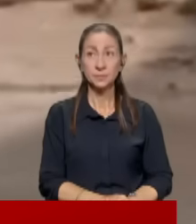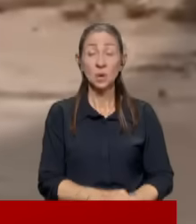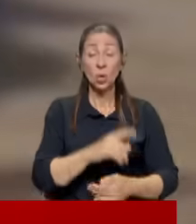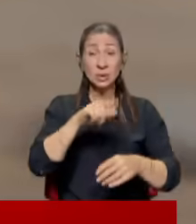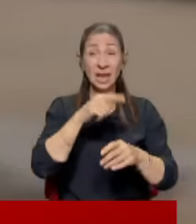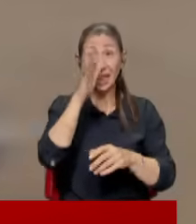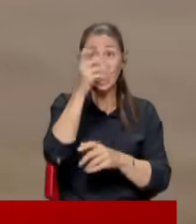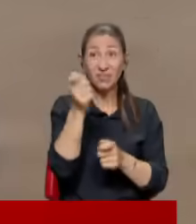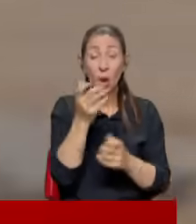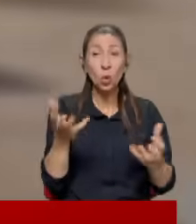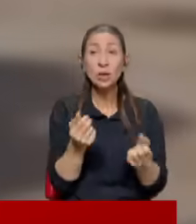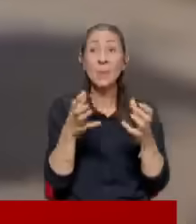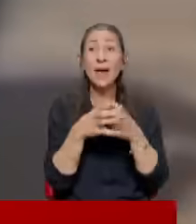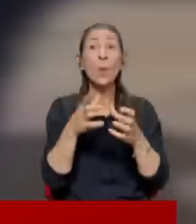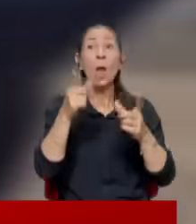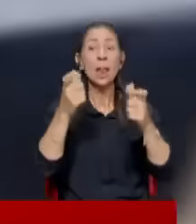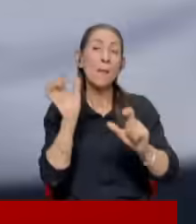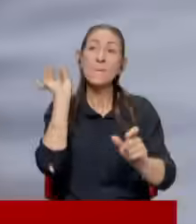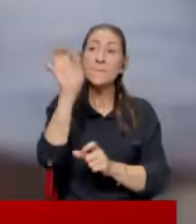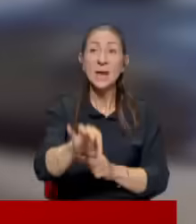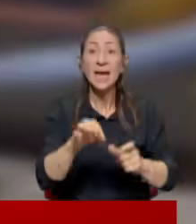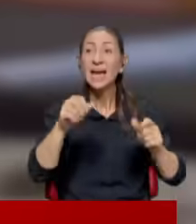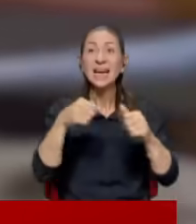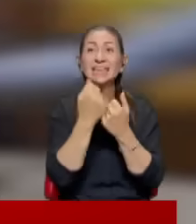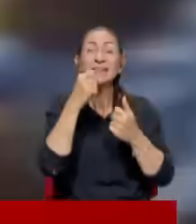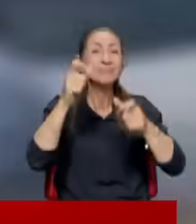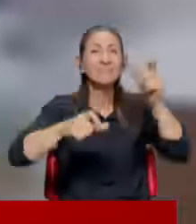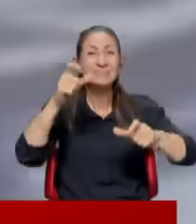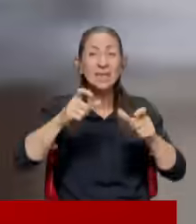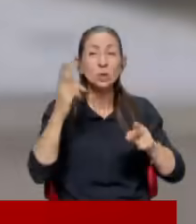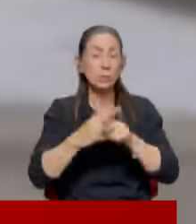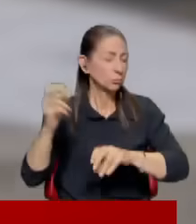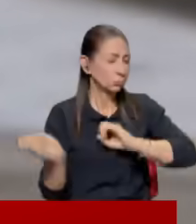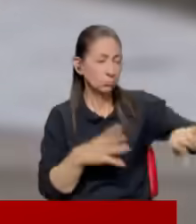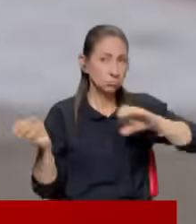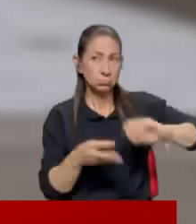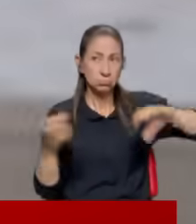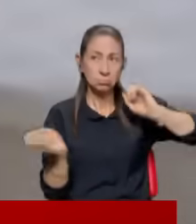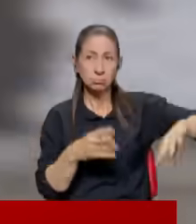Bu sırada itfaiye ve kurtarma ekipleri kaza yerine ulaştı. Kazazedeleri hızla tahliye etti.